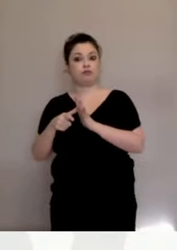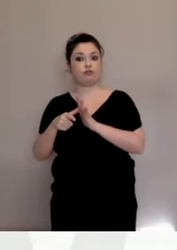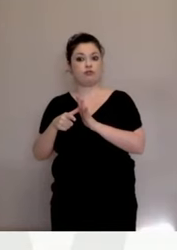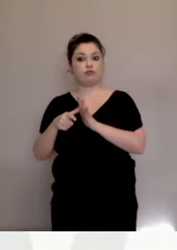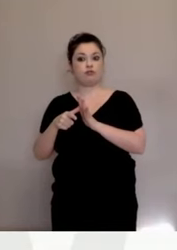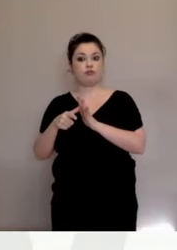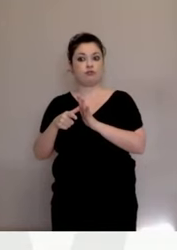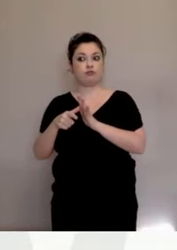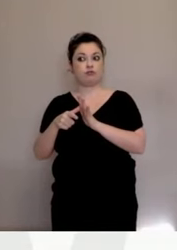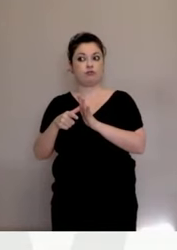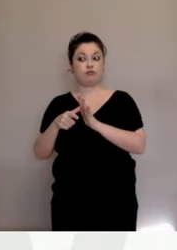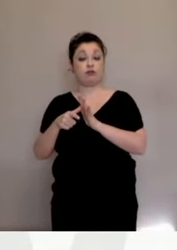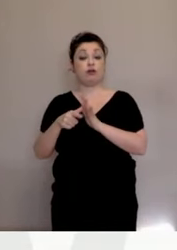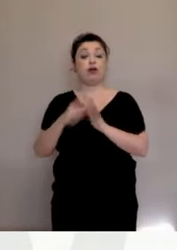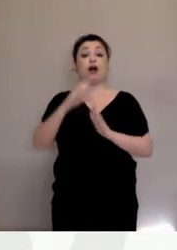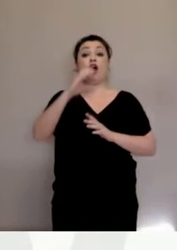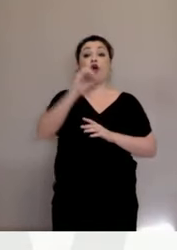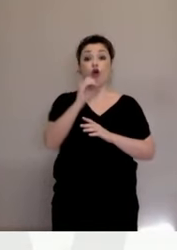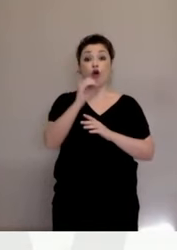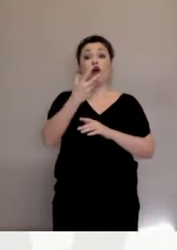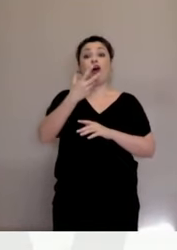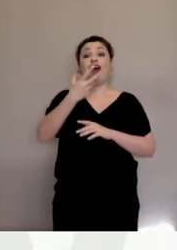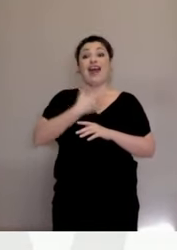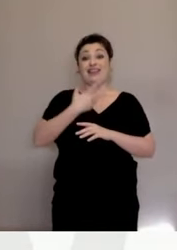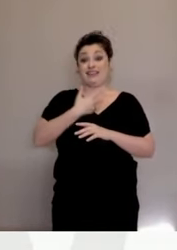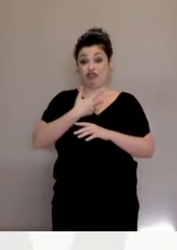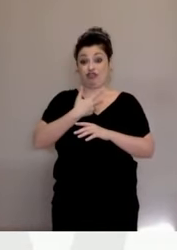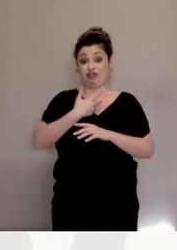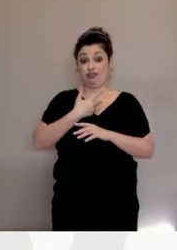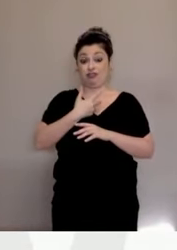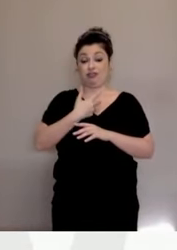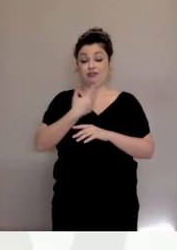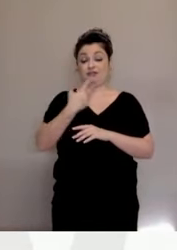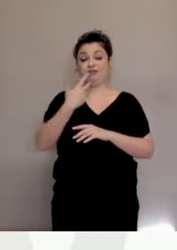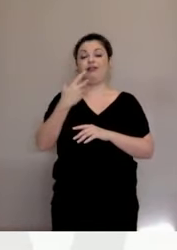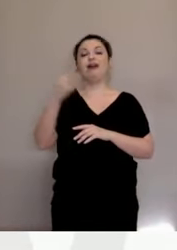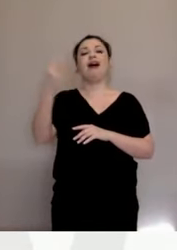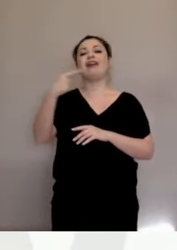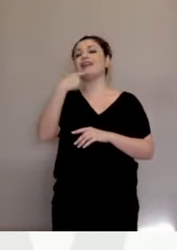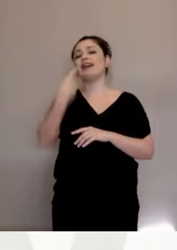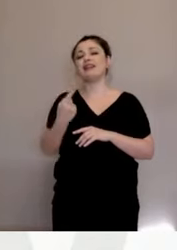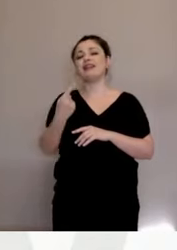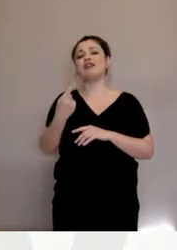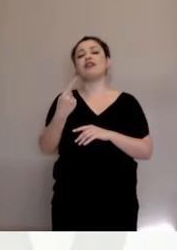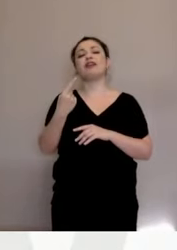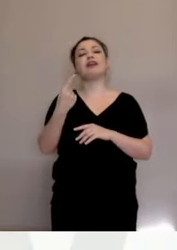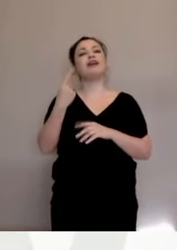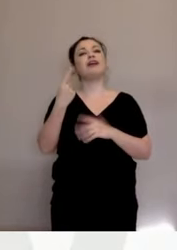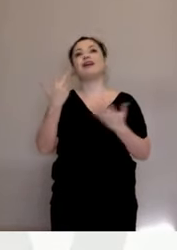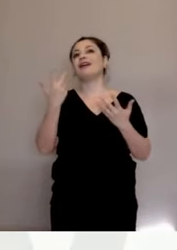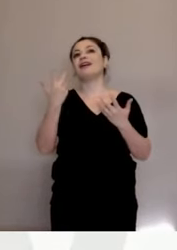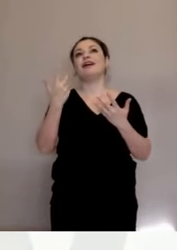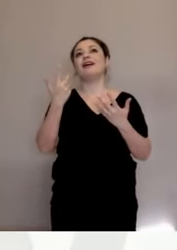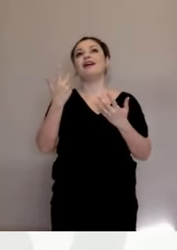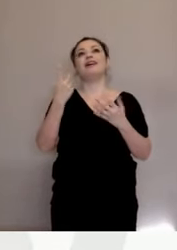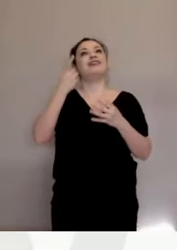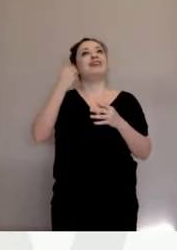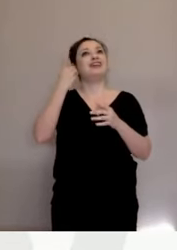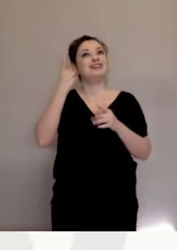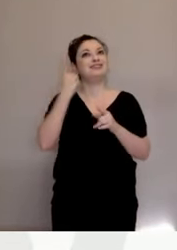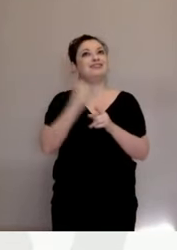il co-esserci, e Heidegger dice che deve essere capito in